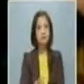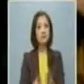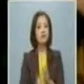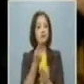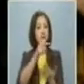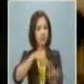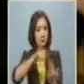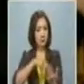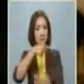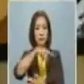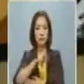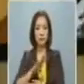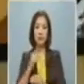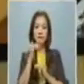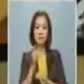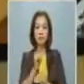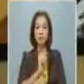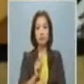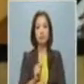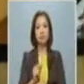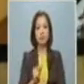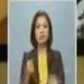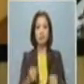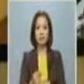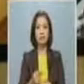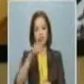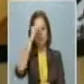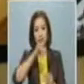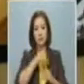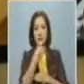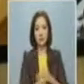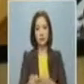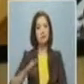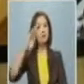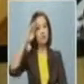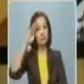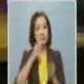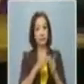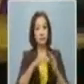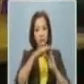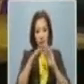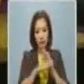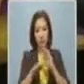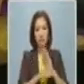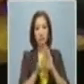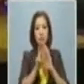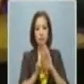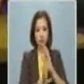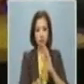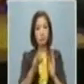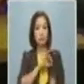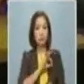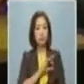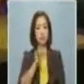จารณาร่างพ.ร.บ.กำหนดวิทยฐานะผู้สำเร็จวิชาการทหารในวาระ2และ3ซึ่งสมาชิกสนช.ส่วน